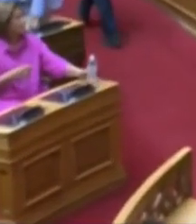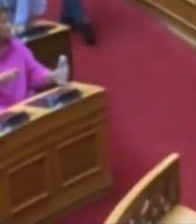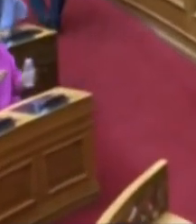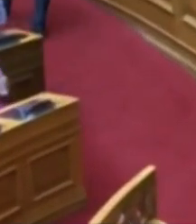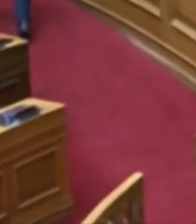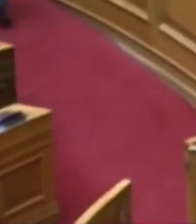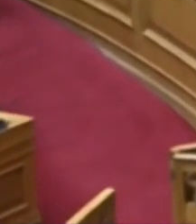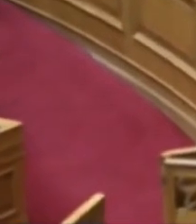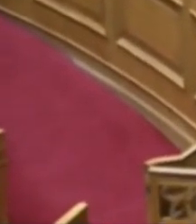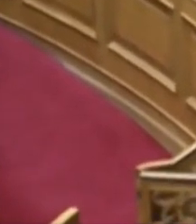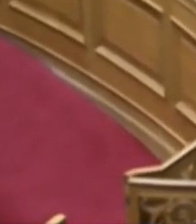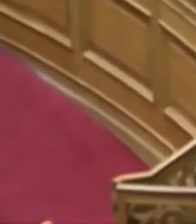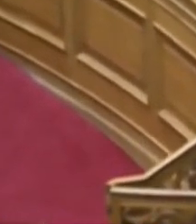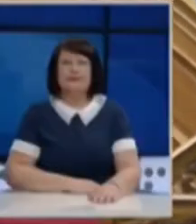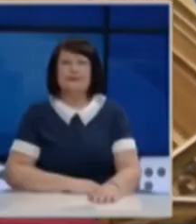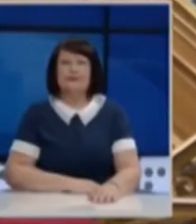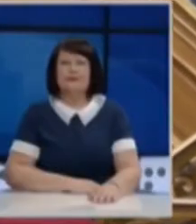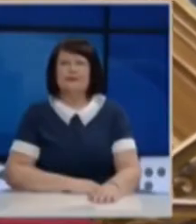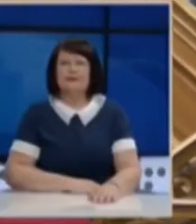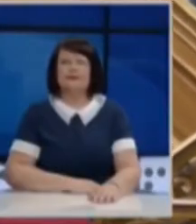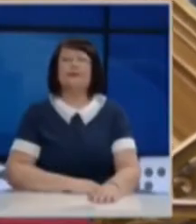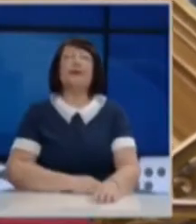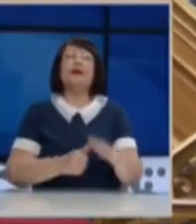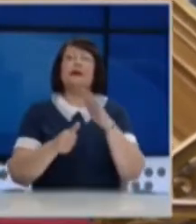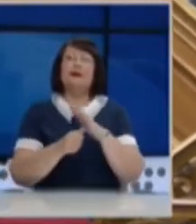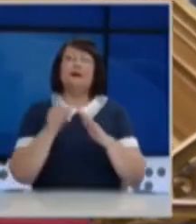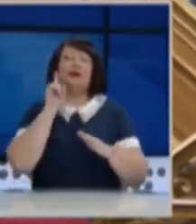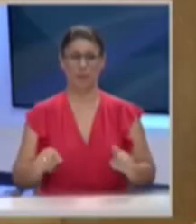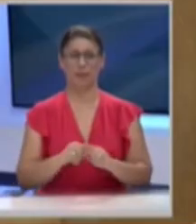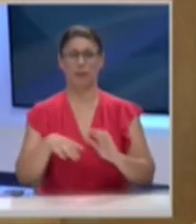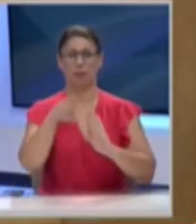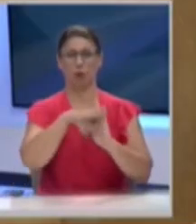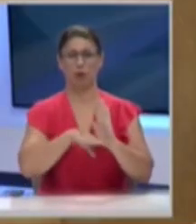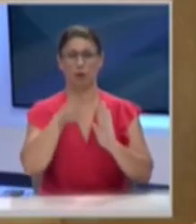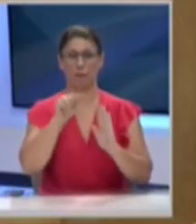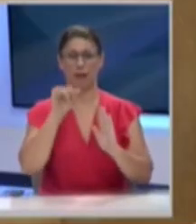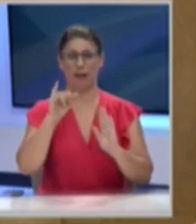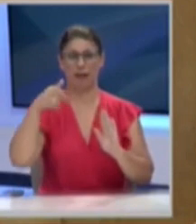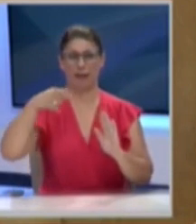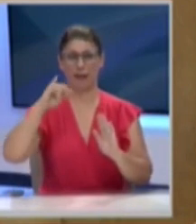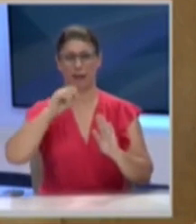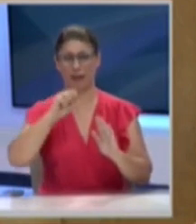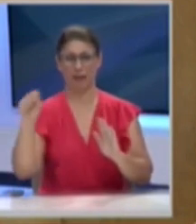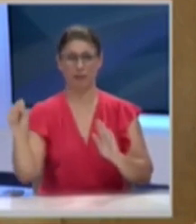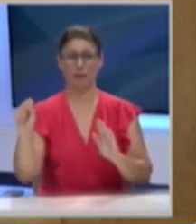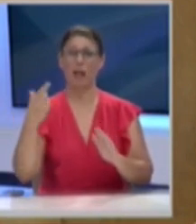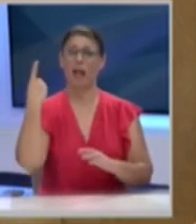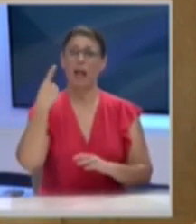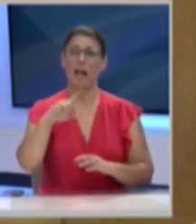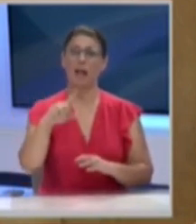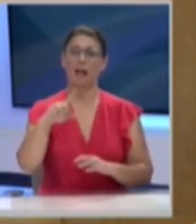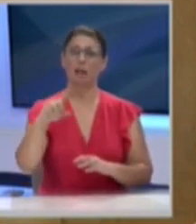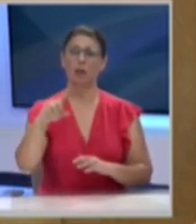le Premier ministre grec a annoncé de nouvelles mesures pour préserver les forêts. Παραπάνω από 100 drones που θα μπορούν